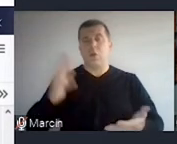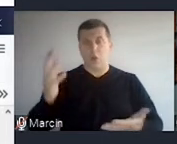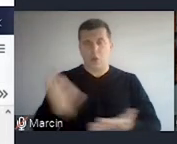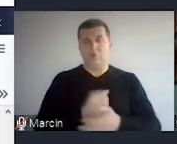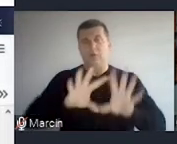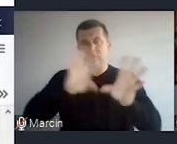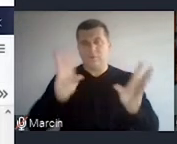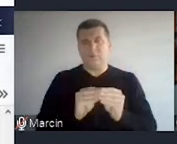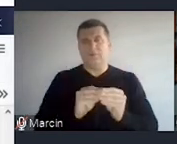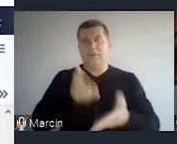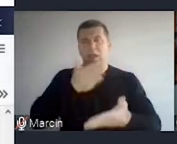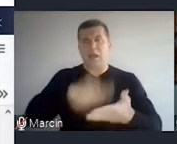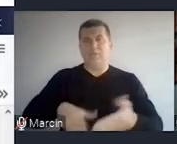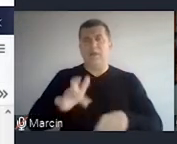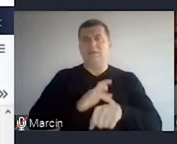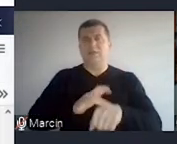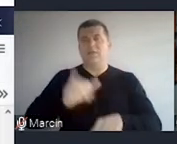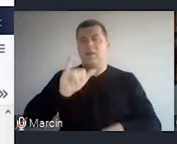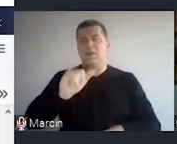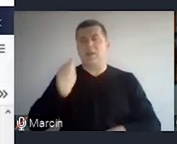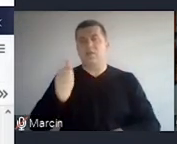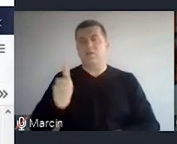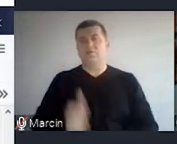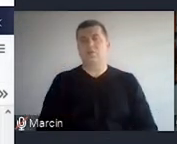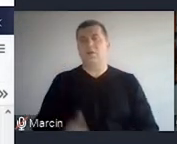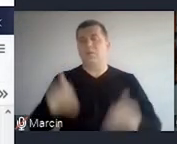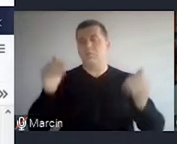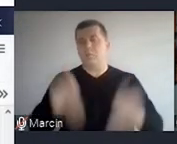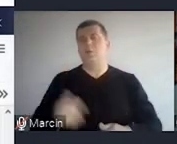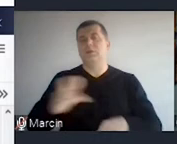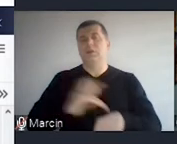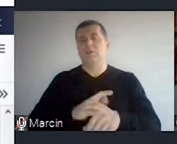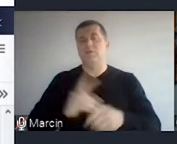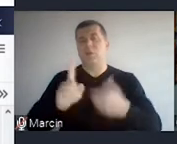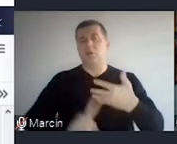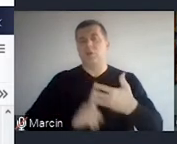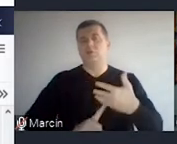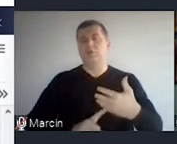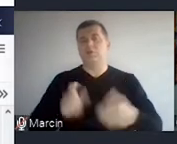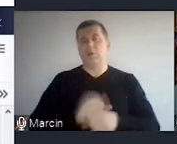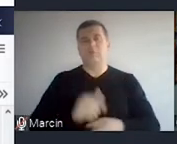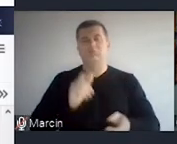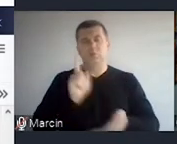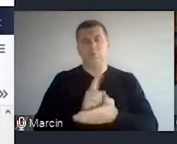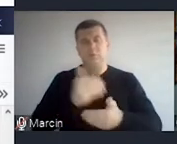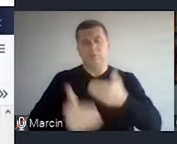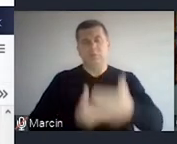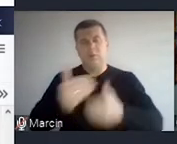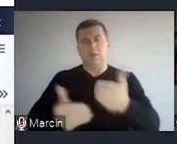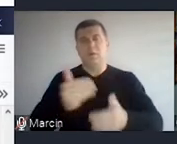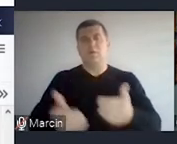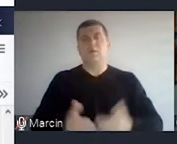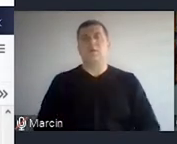osiągnięto wszystkie elementy stawki jednostkowej i że można tę stawkę rozliczyć. One są rozliczane sukcesywnie, kawałek po